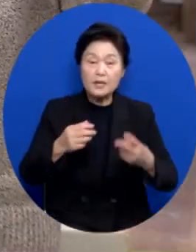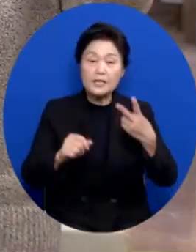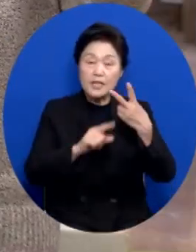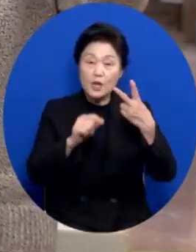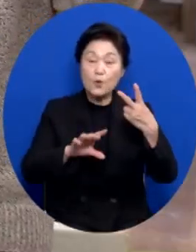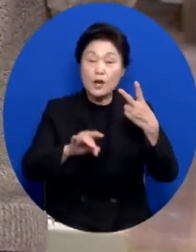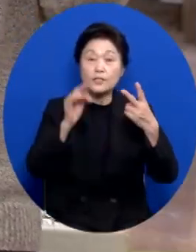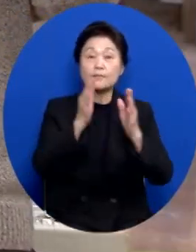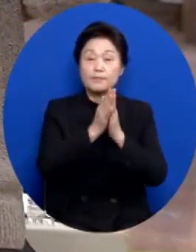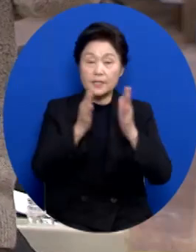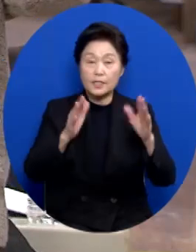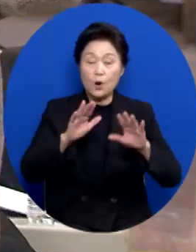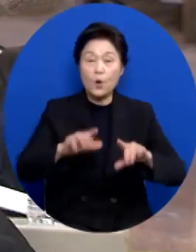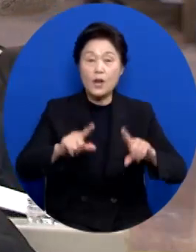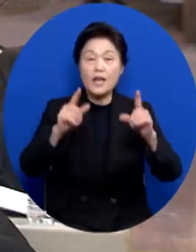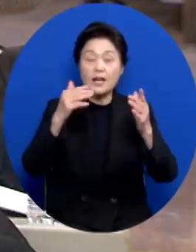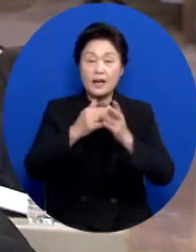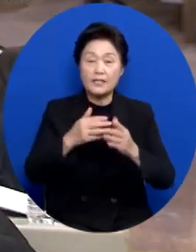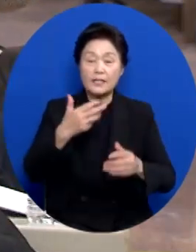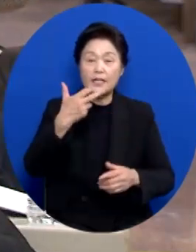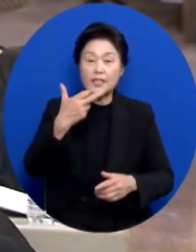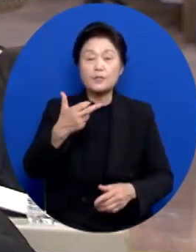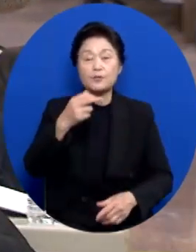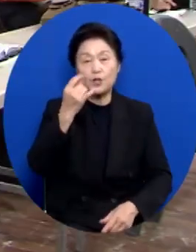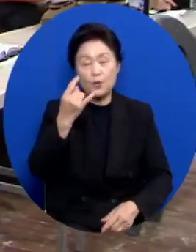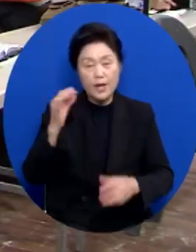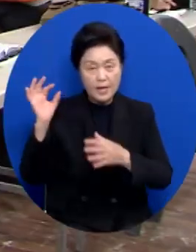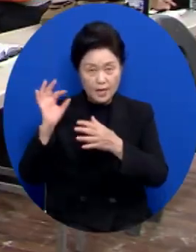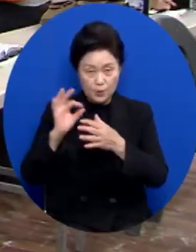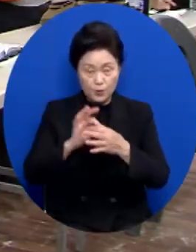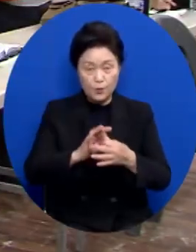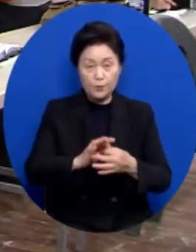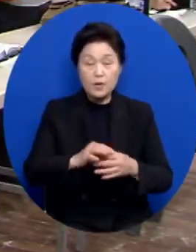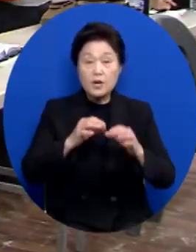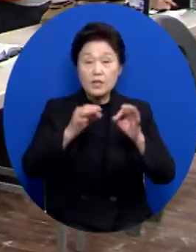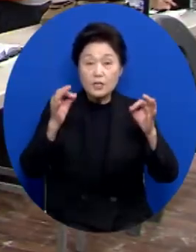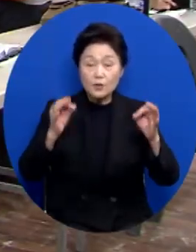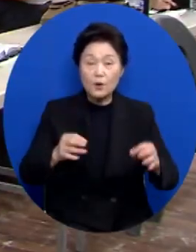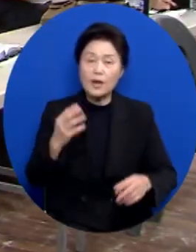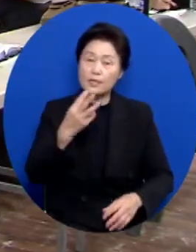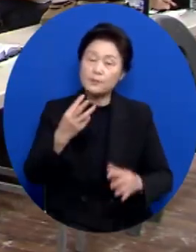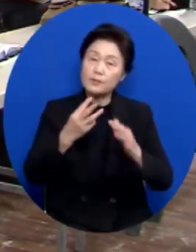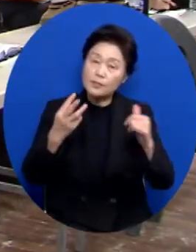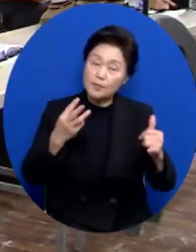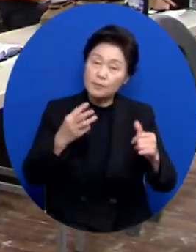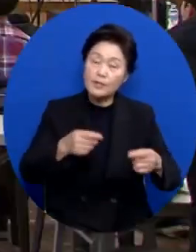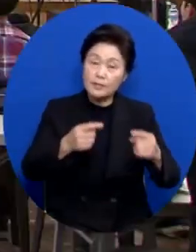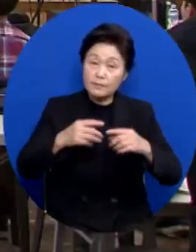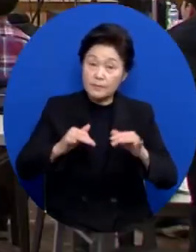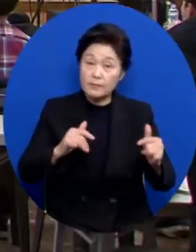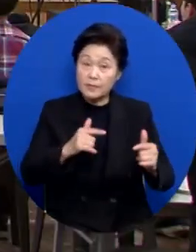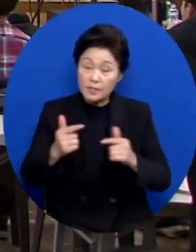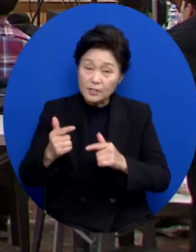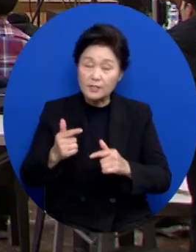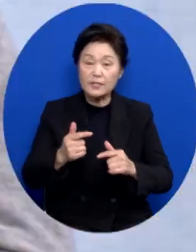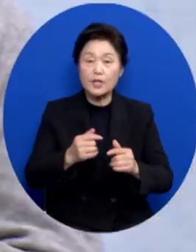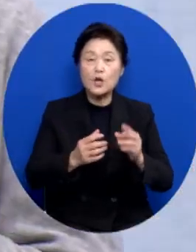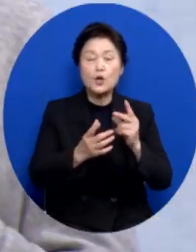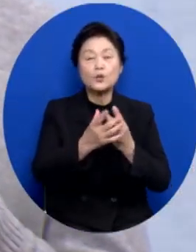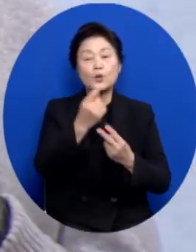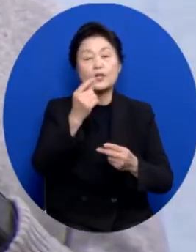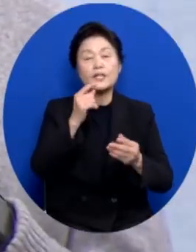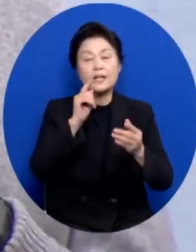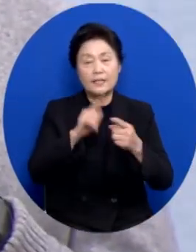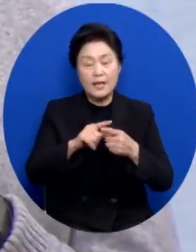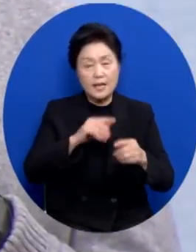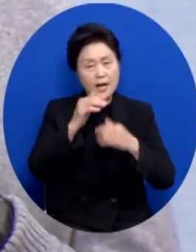처음 시작해 올해까지 17회 진행했습니다. 그동안 3천여 명의 참가자들이 통일 시대에 대한